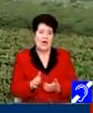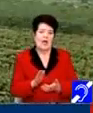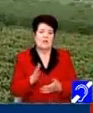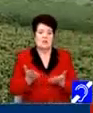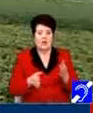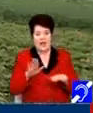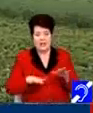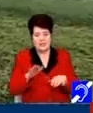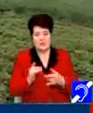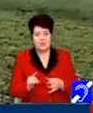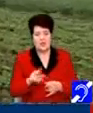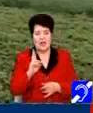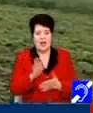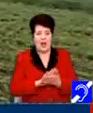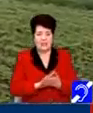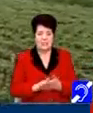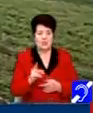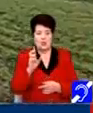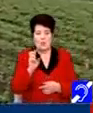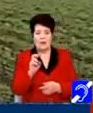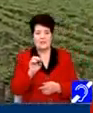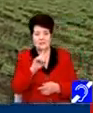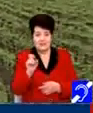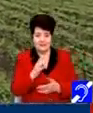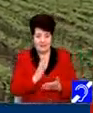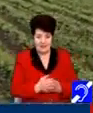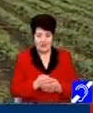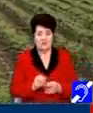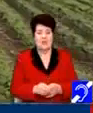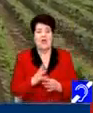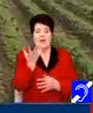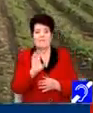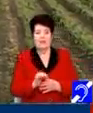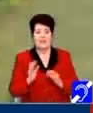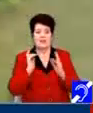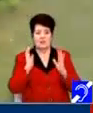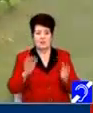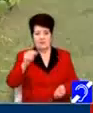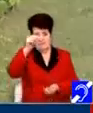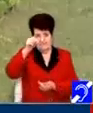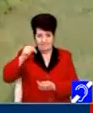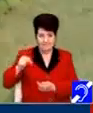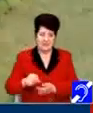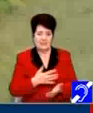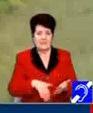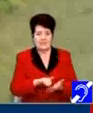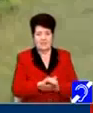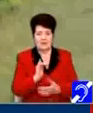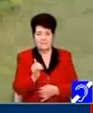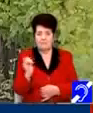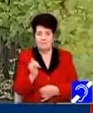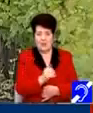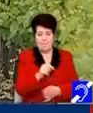În curtea întreprinderii se află și un bazin de acumulare, datorită căruia viile și livezile sunt irigate corespunzător. Sistemul de irigare este